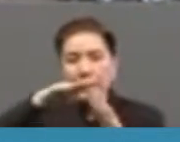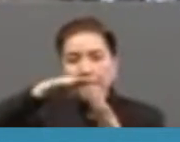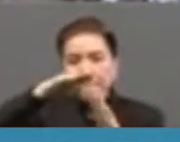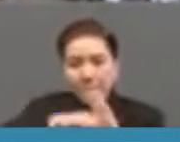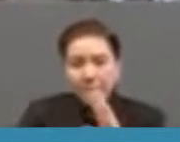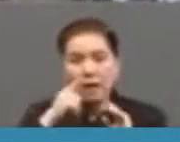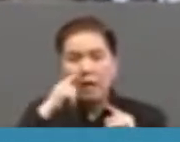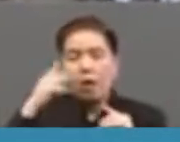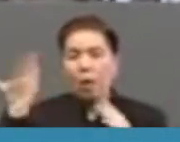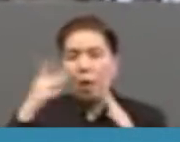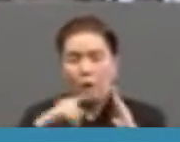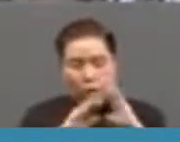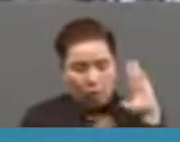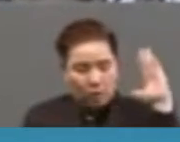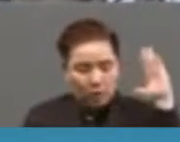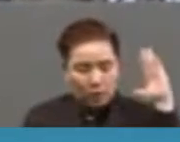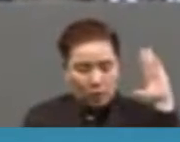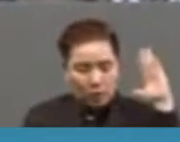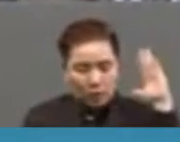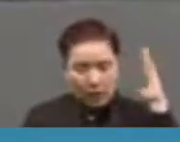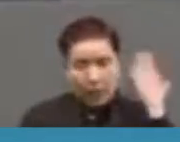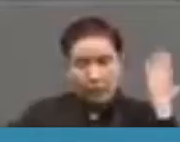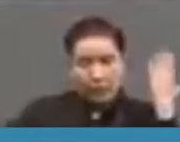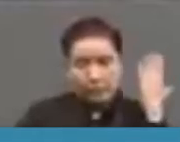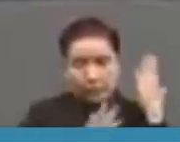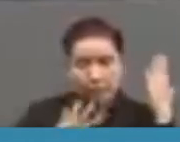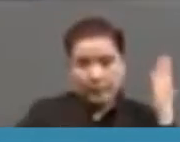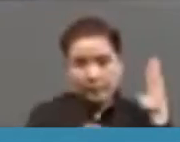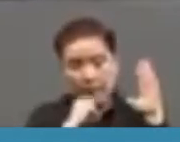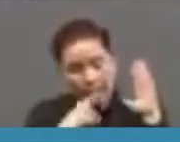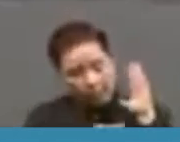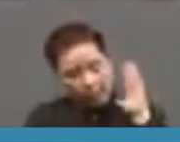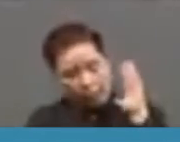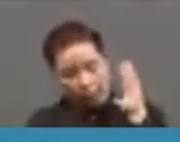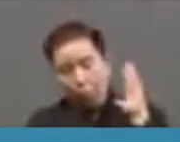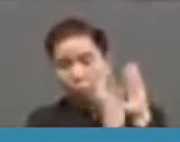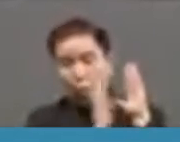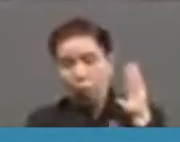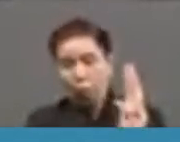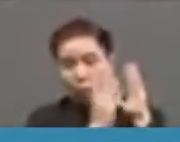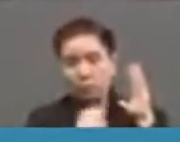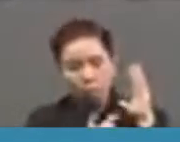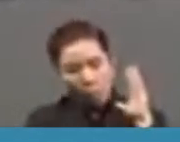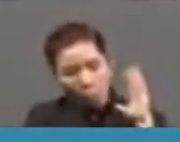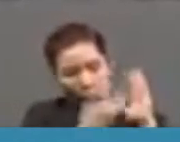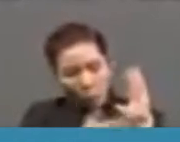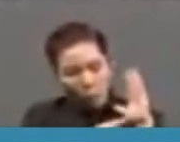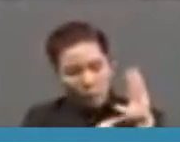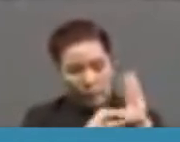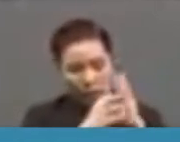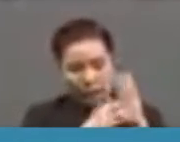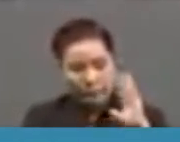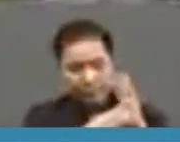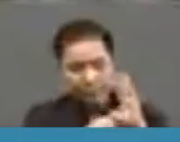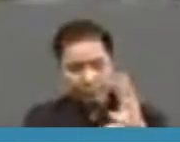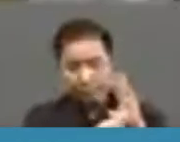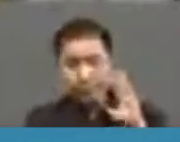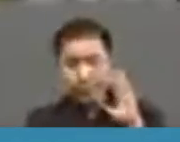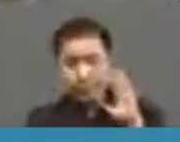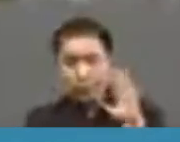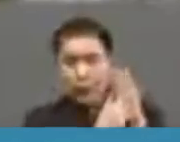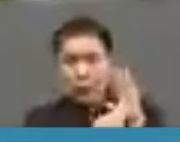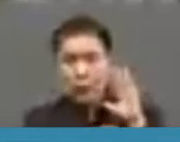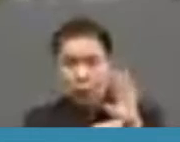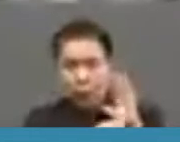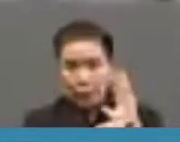สถานการณ์รวมถึงใน LINE Alert ก็จะมีบริการข้อมูลที่เป็นประโยชน์ในด้านต่างๆด้วยค่ะเช่นเบ